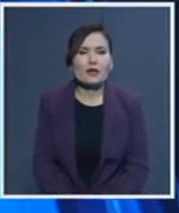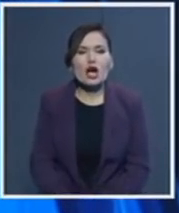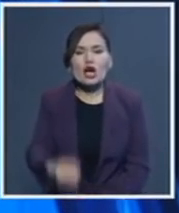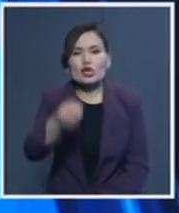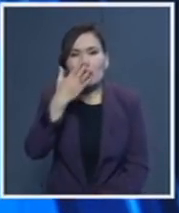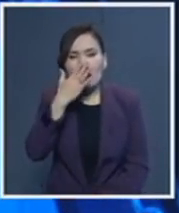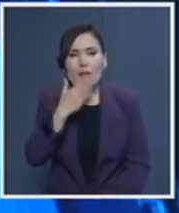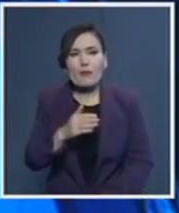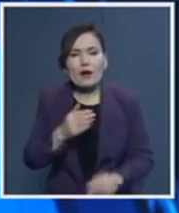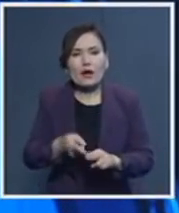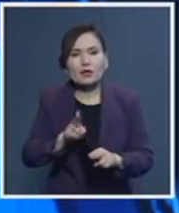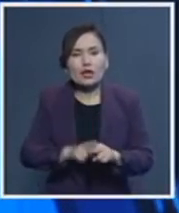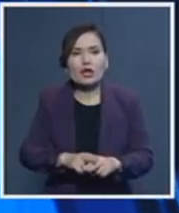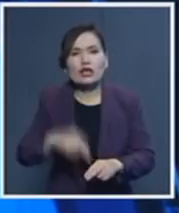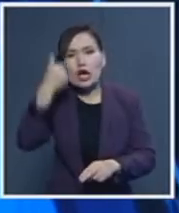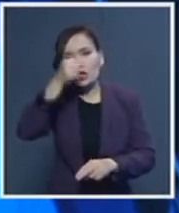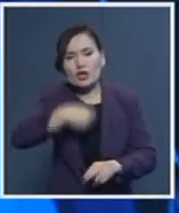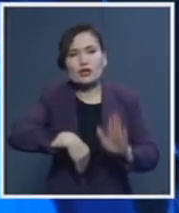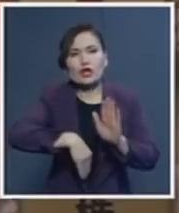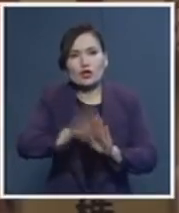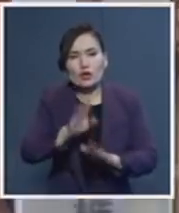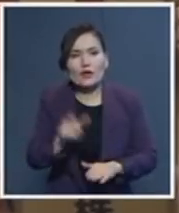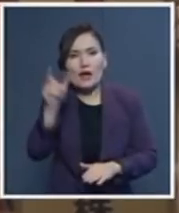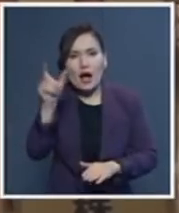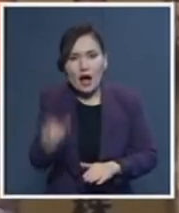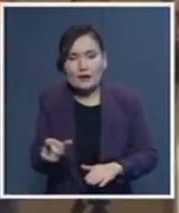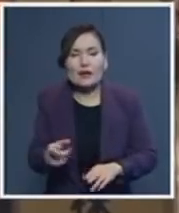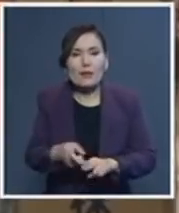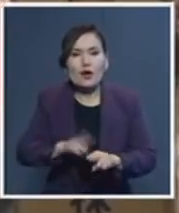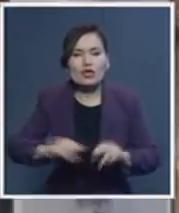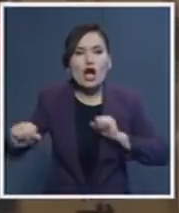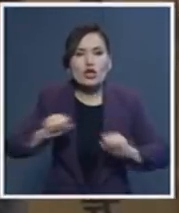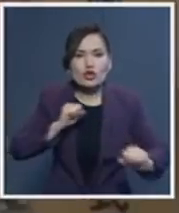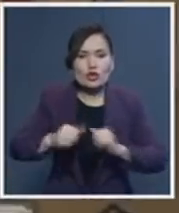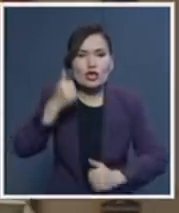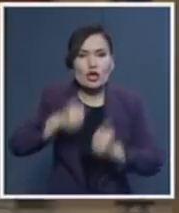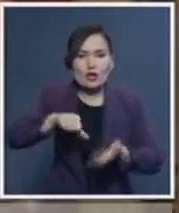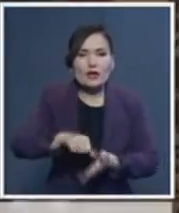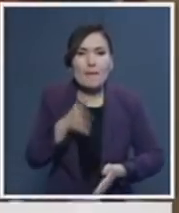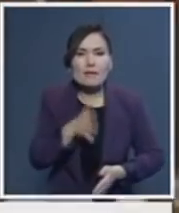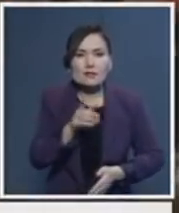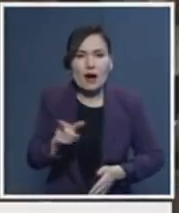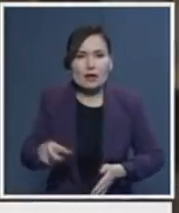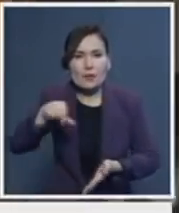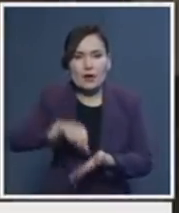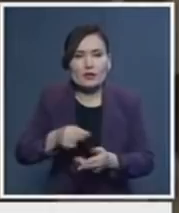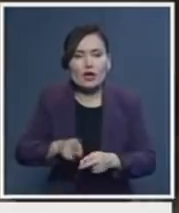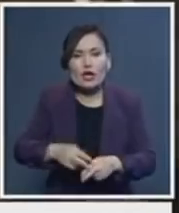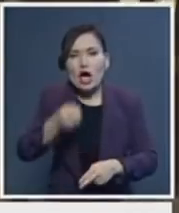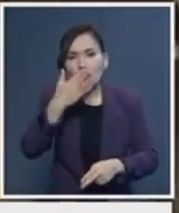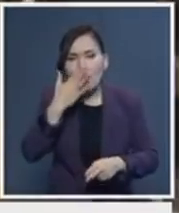Жапонияда жылдың ең сәтті адамы титулы үшін жүгіруден жарыс өтті. Оған шамамен 5000-дай адам қатысты. Жылдағы дәстүр бойынша